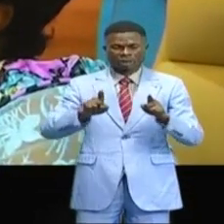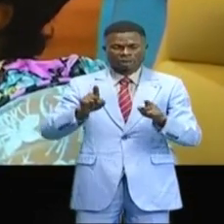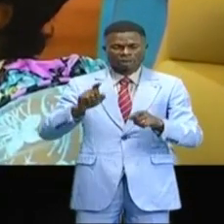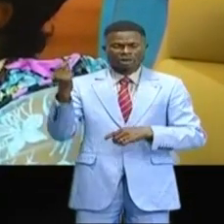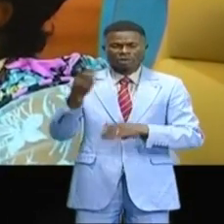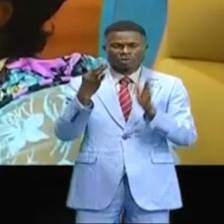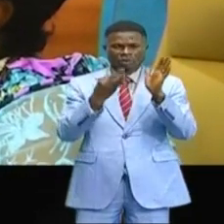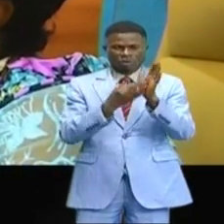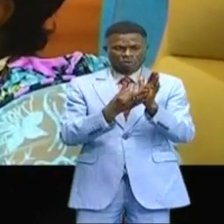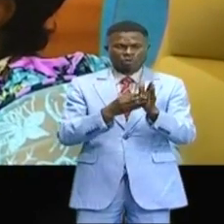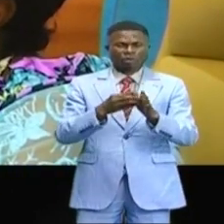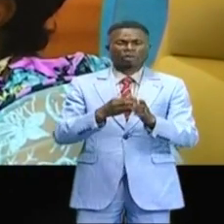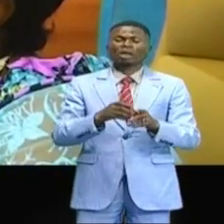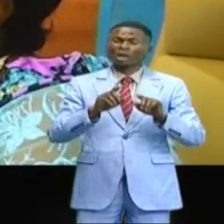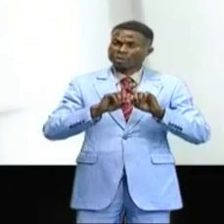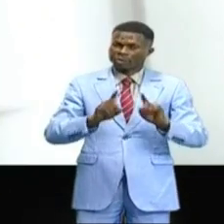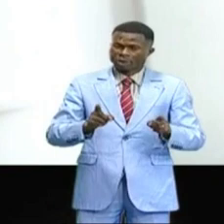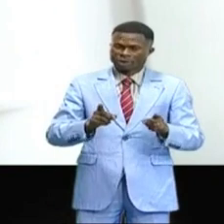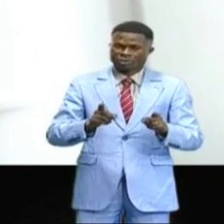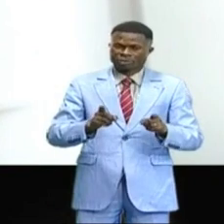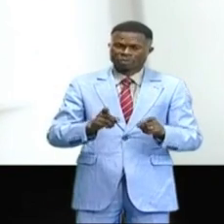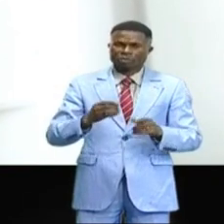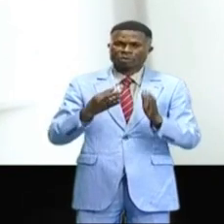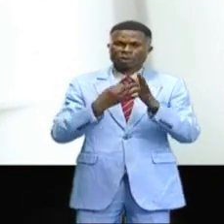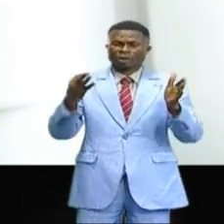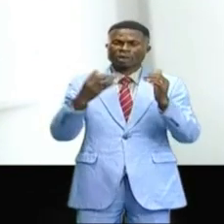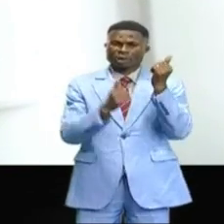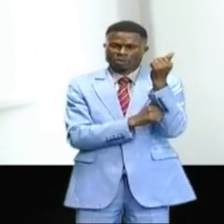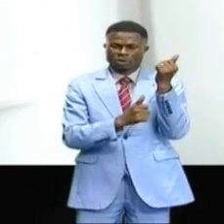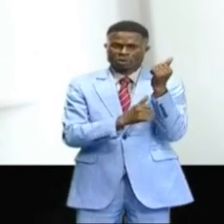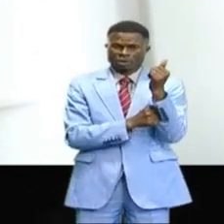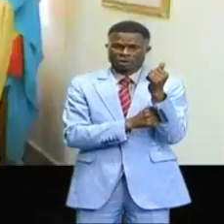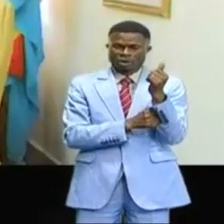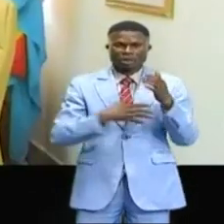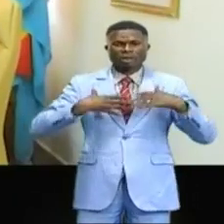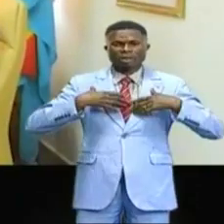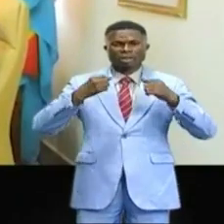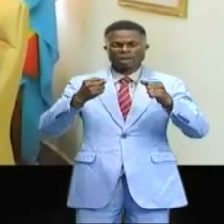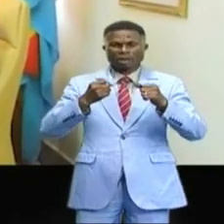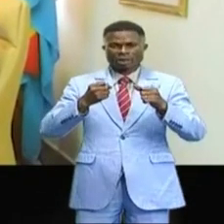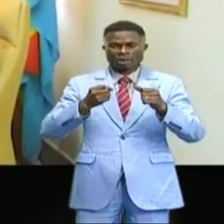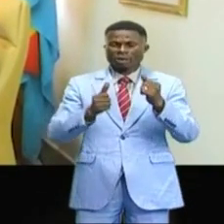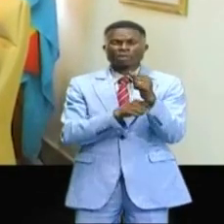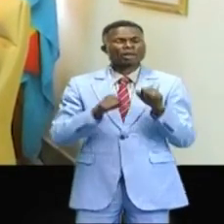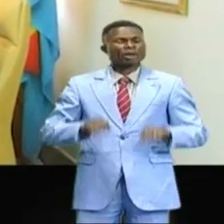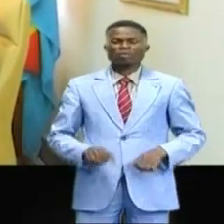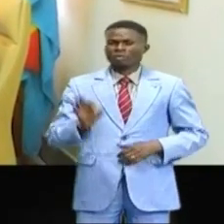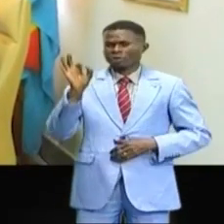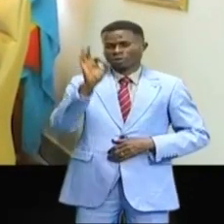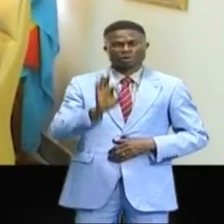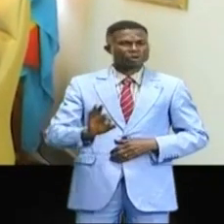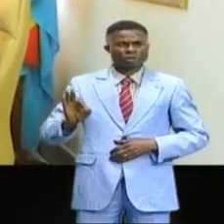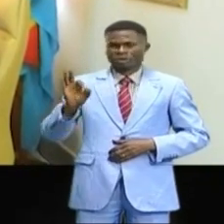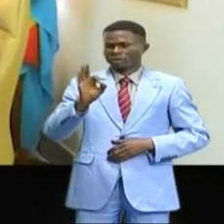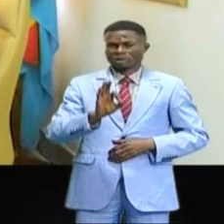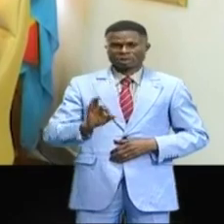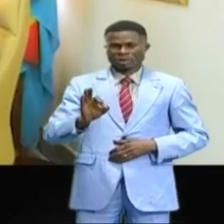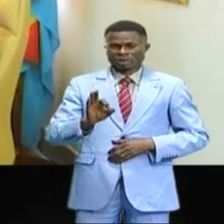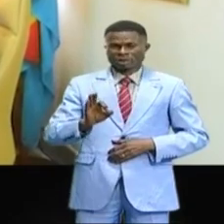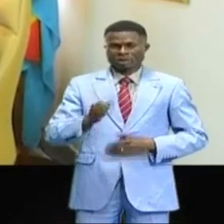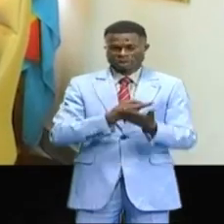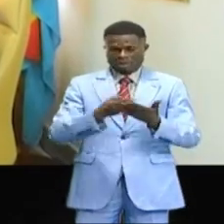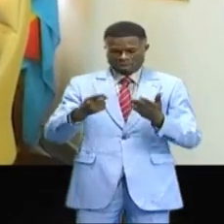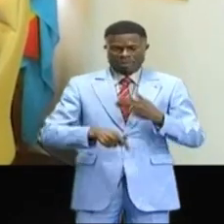cas. Par ailleurs, 80 personnes ont été déclarées guéries et aucun décès n'a été notifié au cours de ces